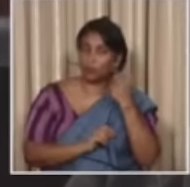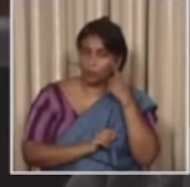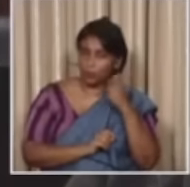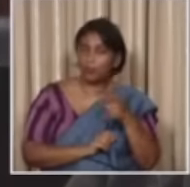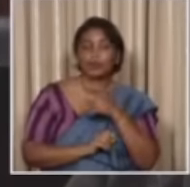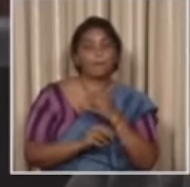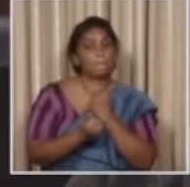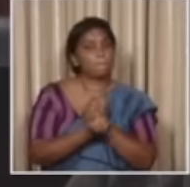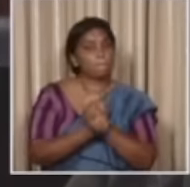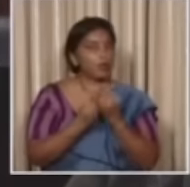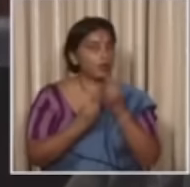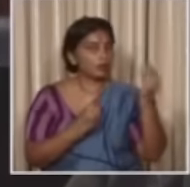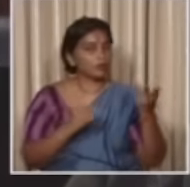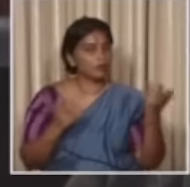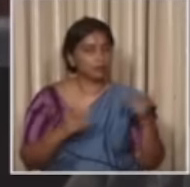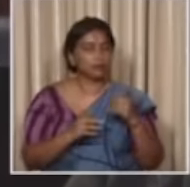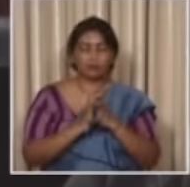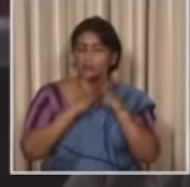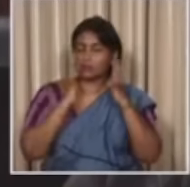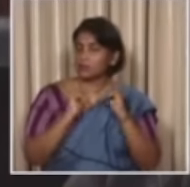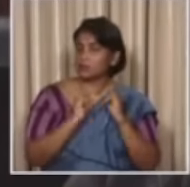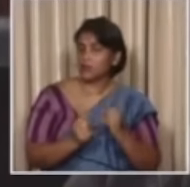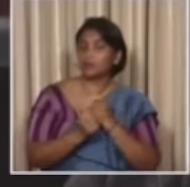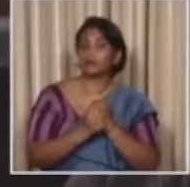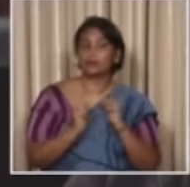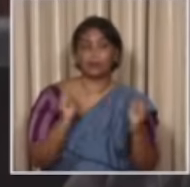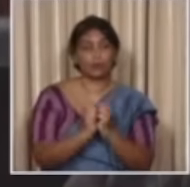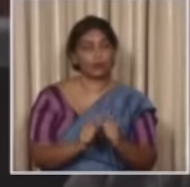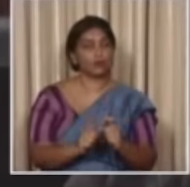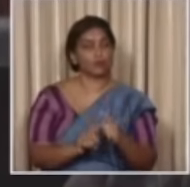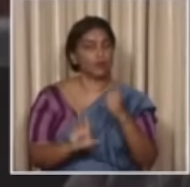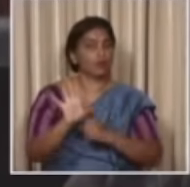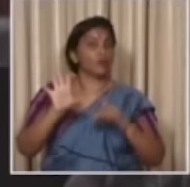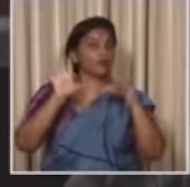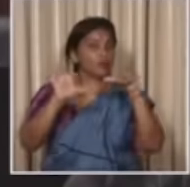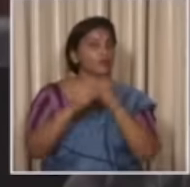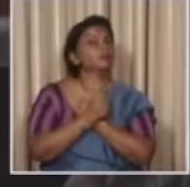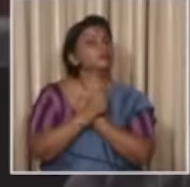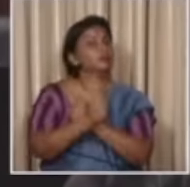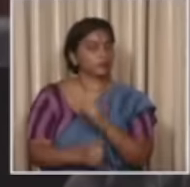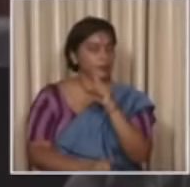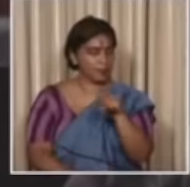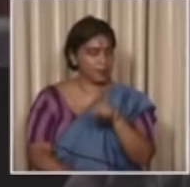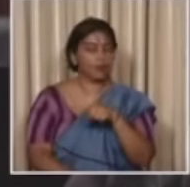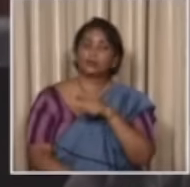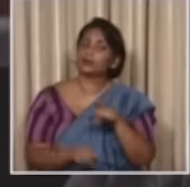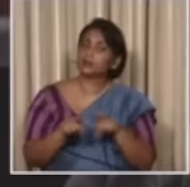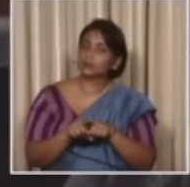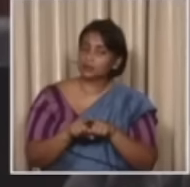එය පොලිසියට ලබා නොදීම බරපතල වැඩ ඇතිව වසර 7ක සිරදඬුවම් ලැබිය හැකි වරදක්. ඒ